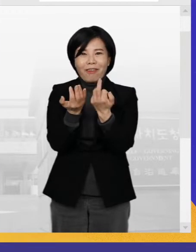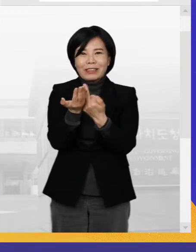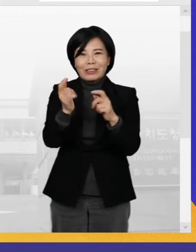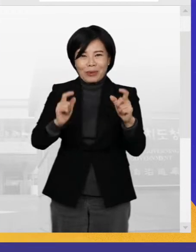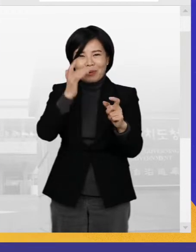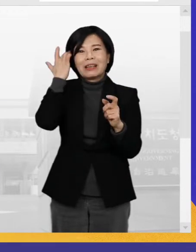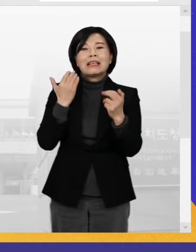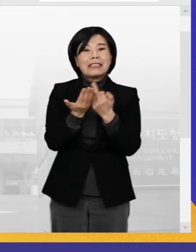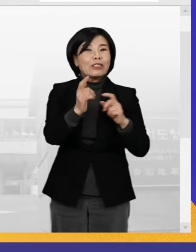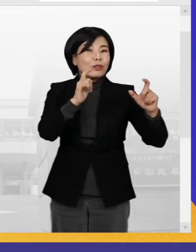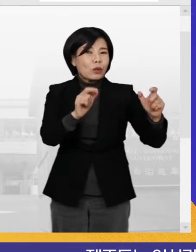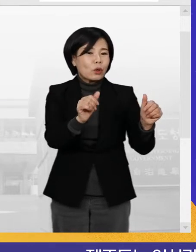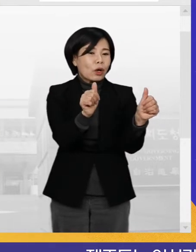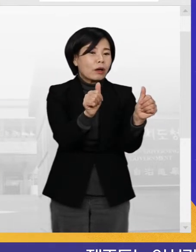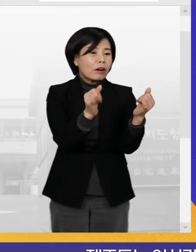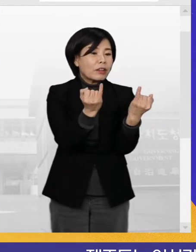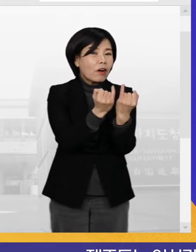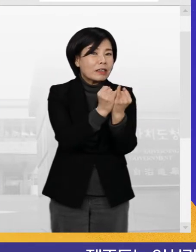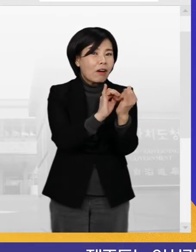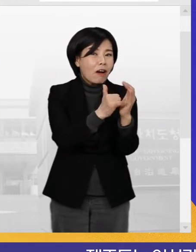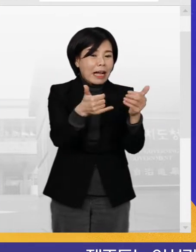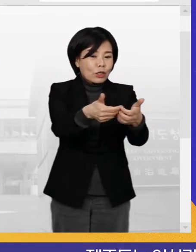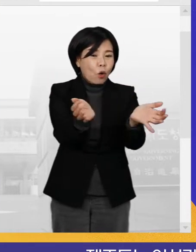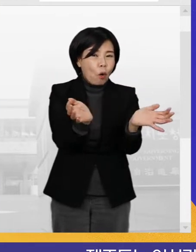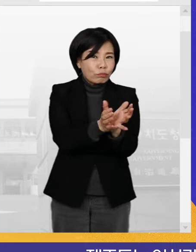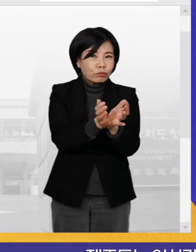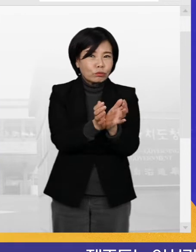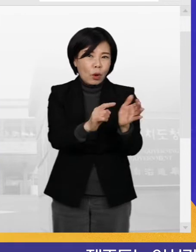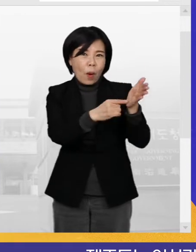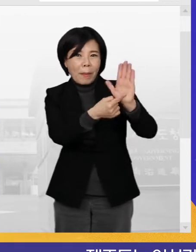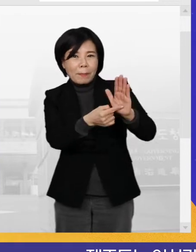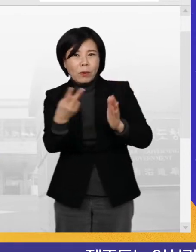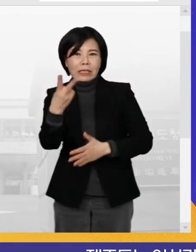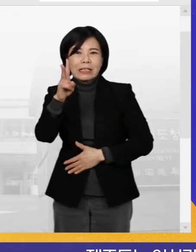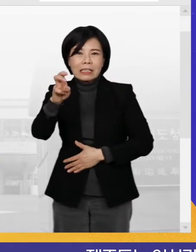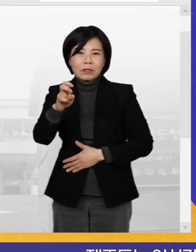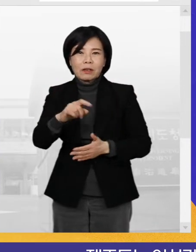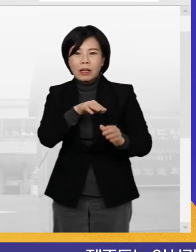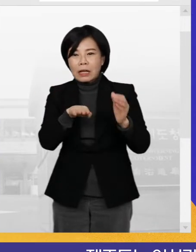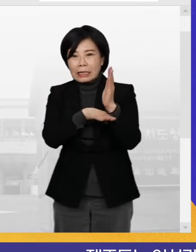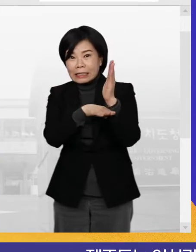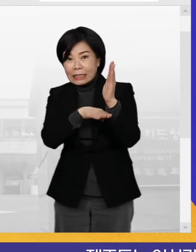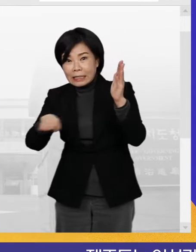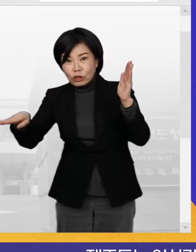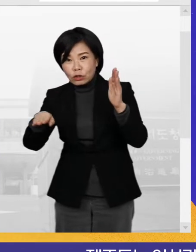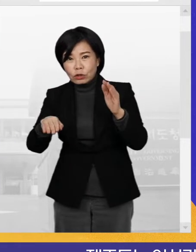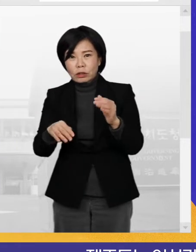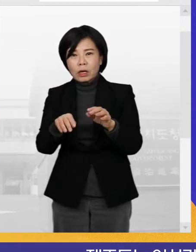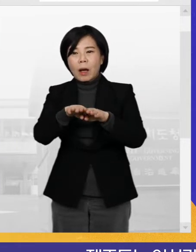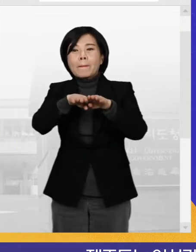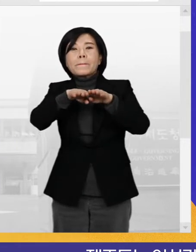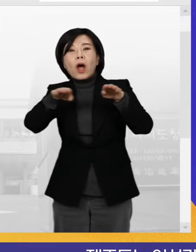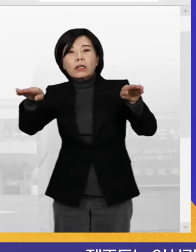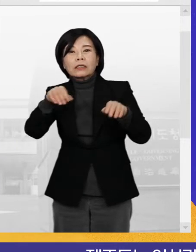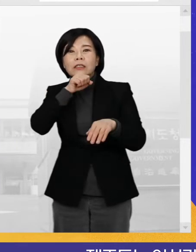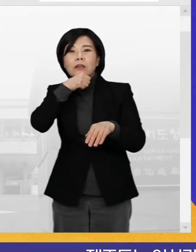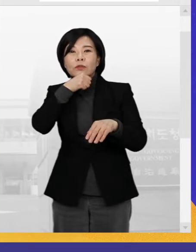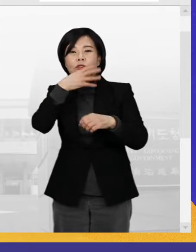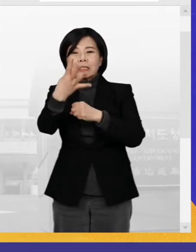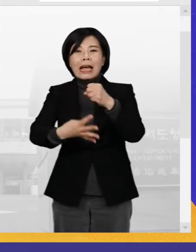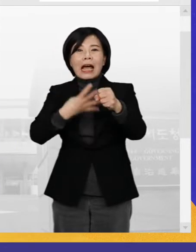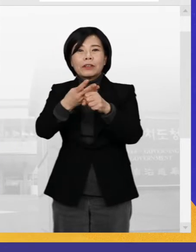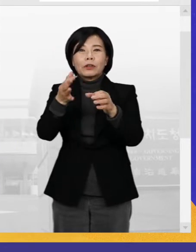지수입니다. 제주도는 여성가족부가 9일 발표한 2020년 기준 국가 및 지역 성평등